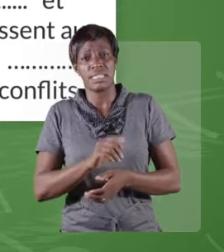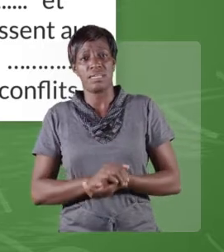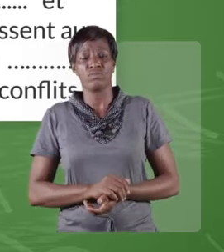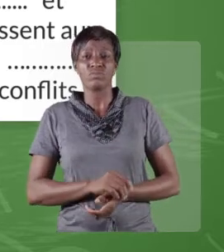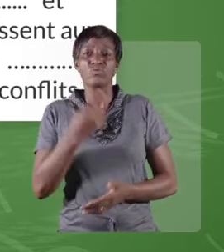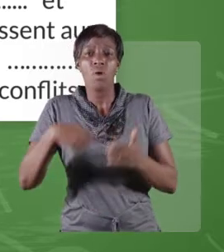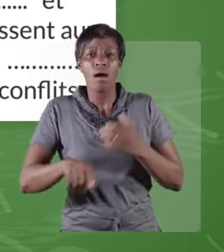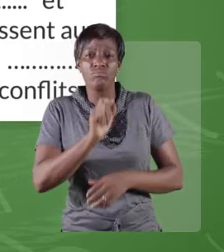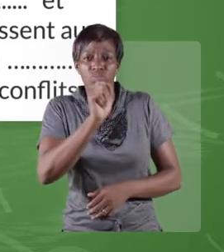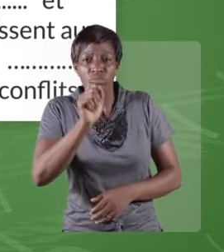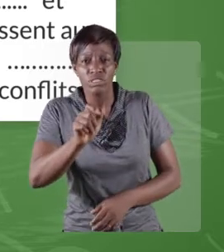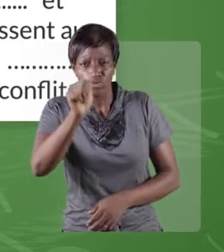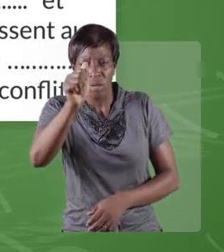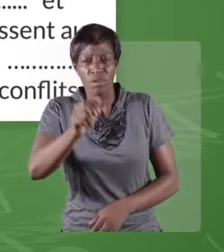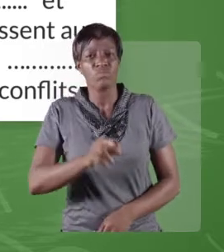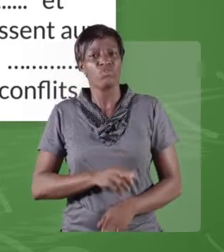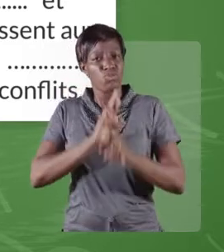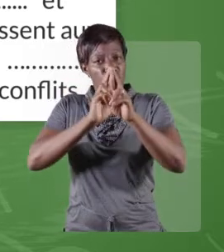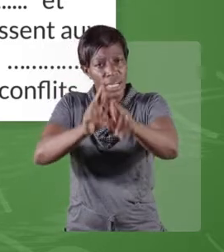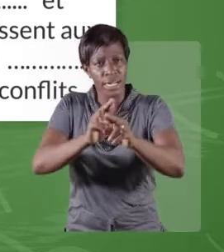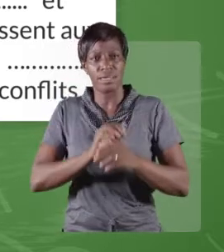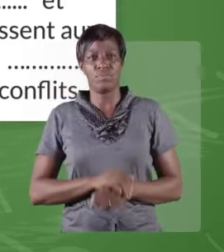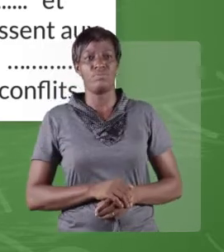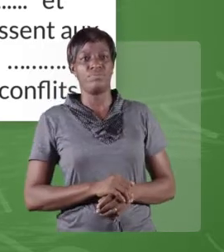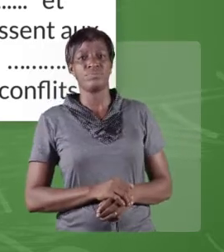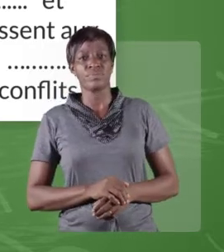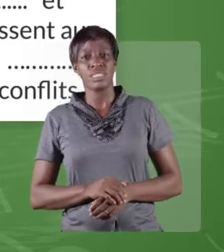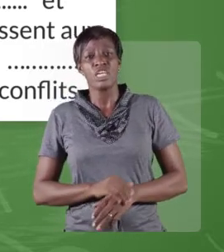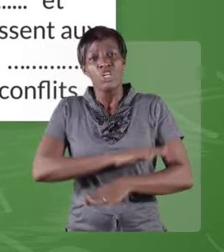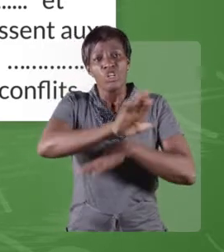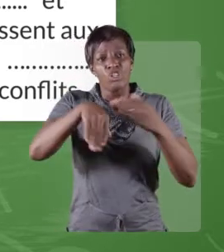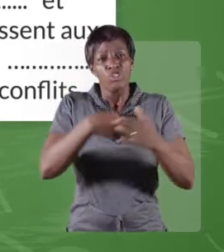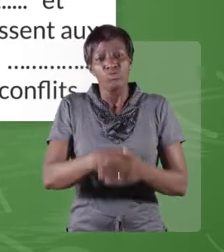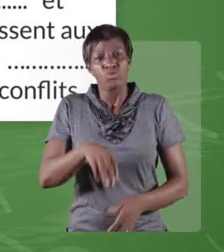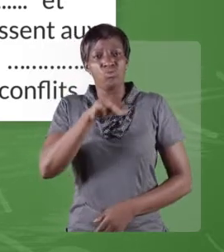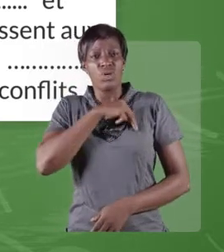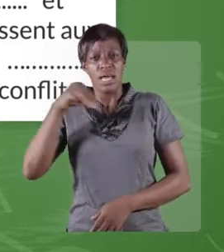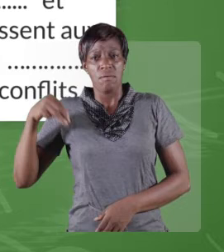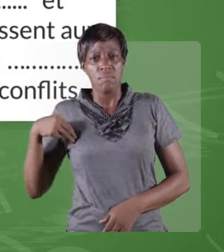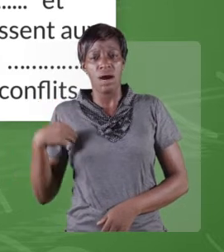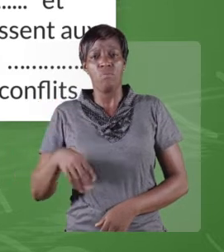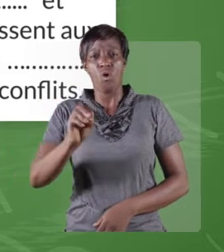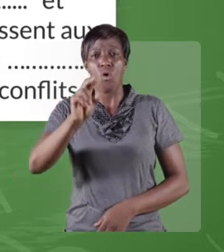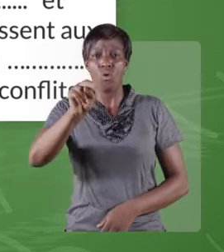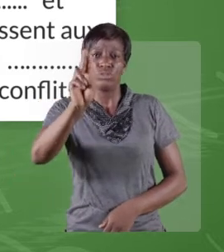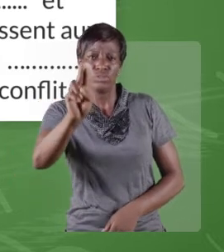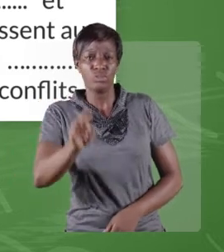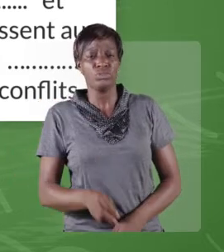et de là, tous les membres de l'ONU obéissent au principe